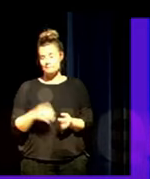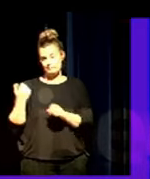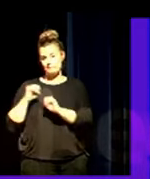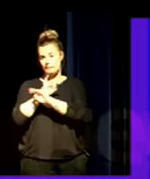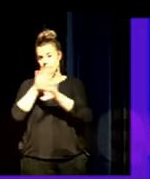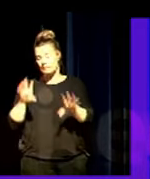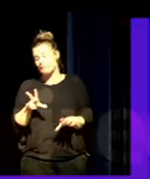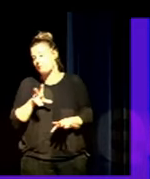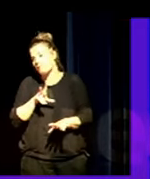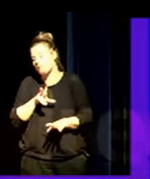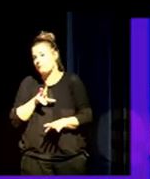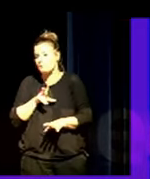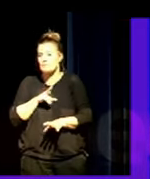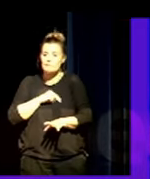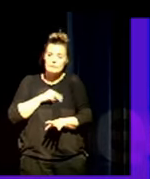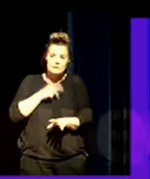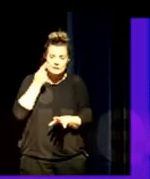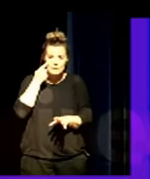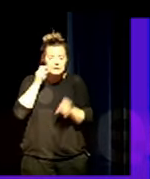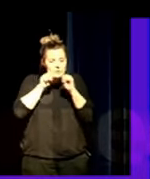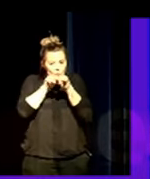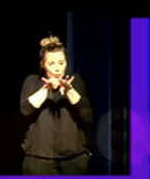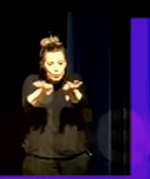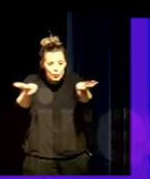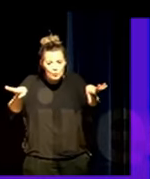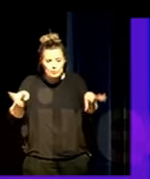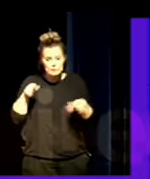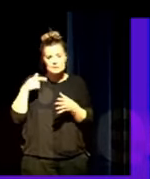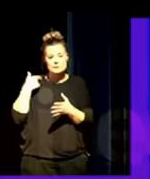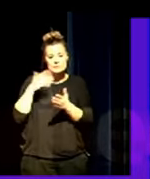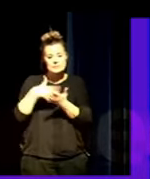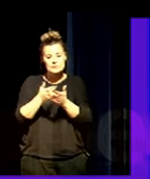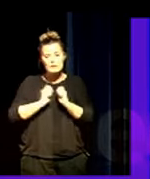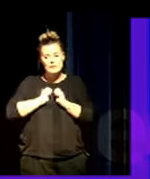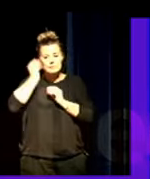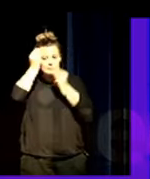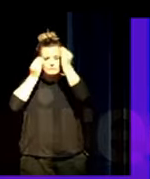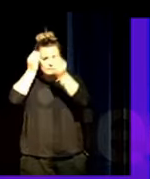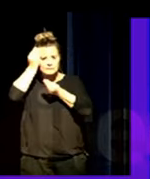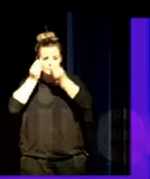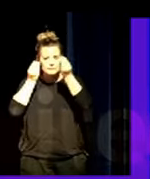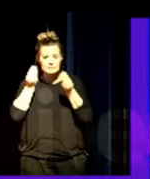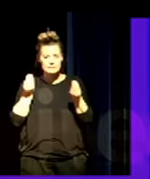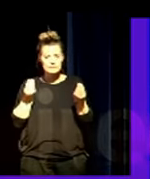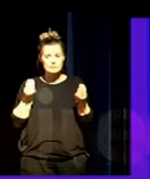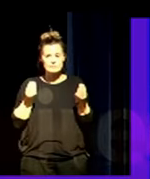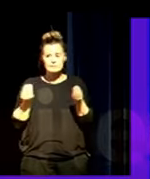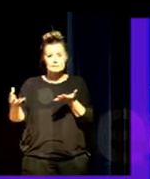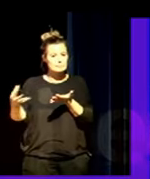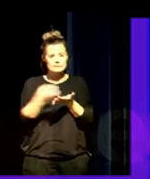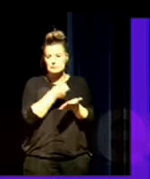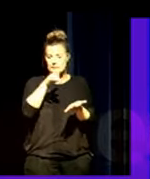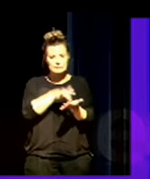horrek, edapen errak edapenak, eta dakan oi hartzuna, ez da? Hiperkonexioa, klaro, ja, lanak dago dezela dotuta,